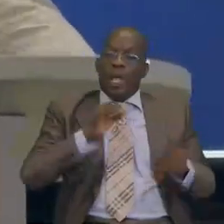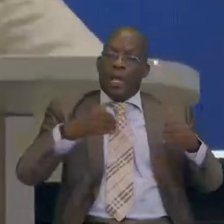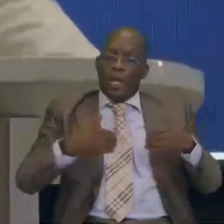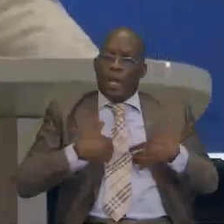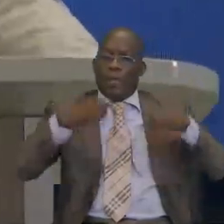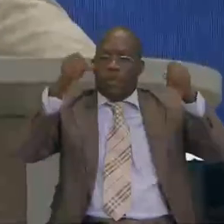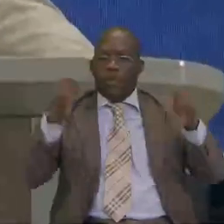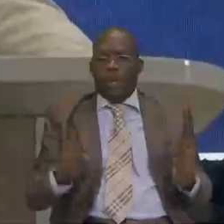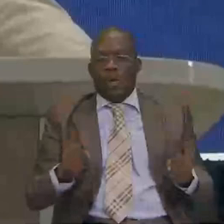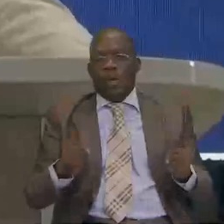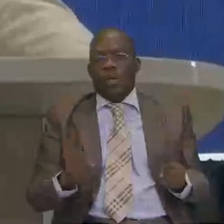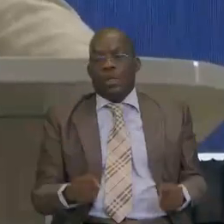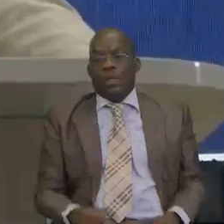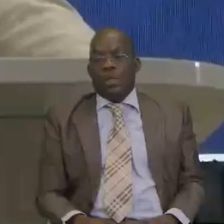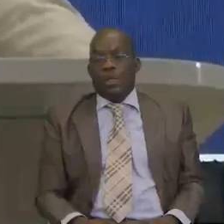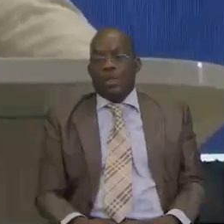J'ai la puissance.